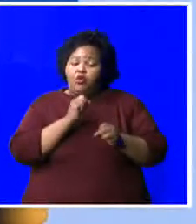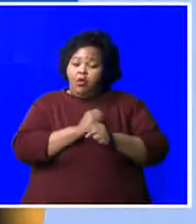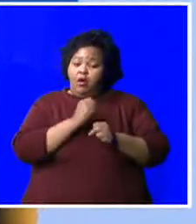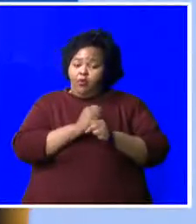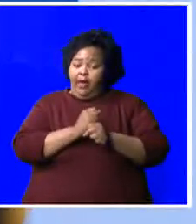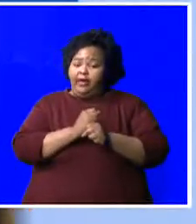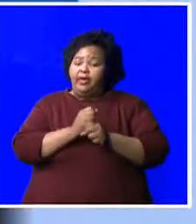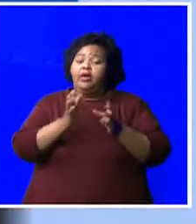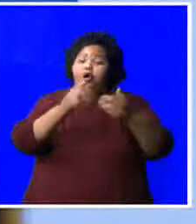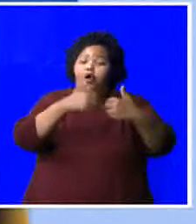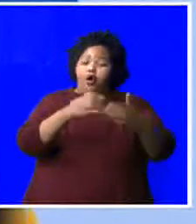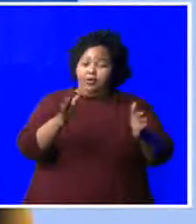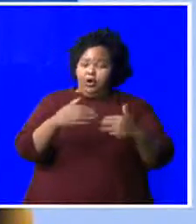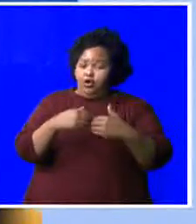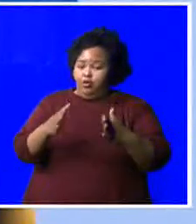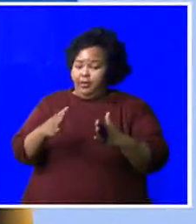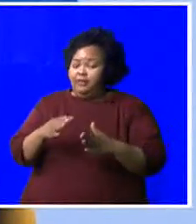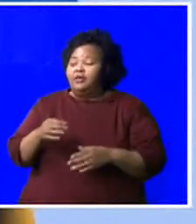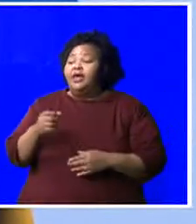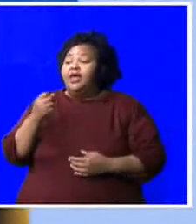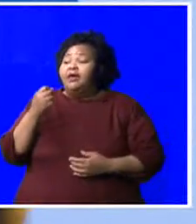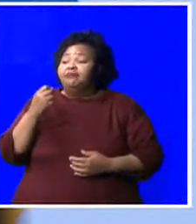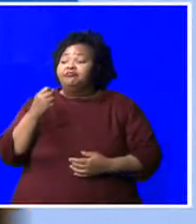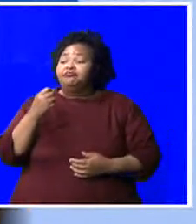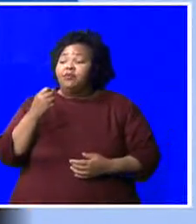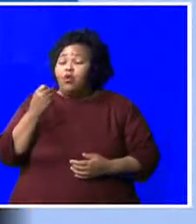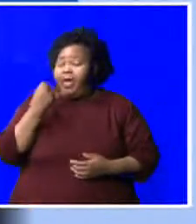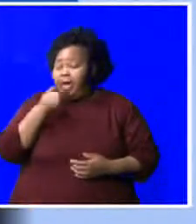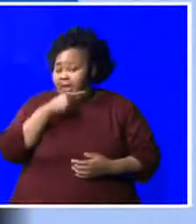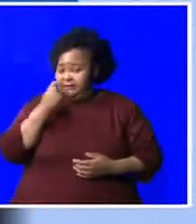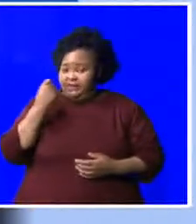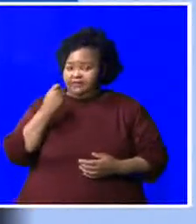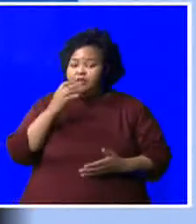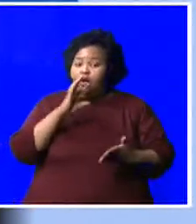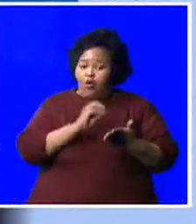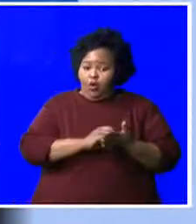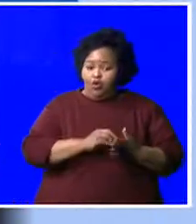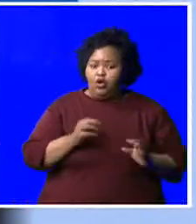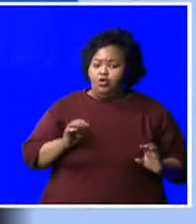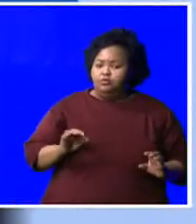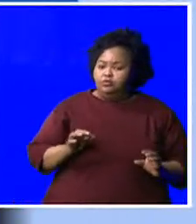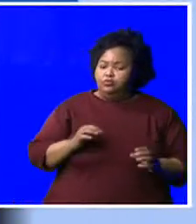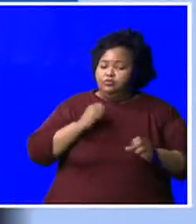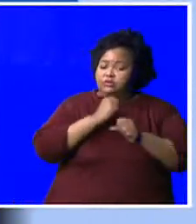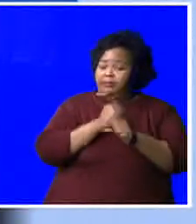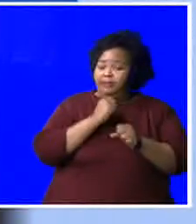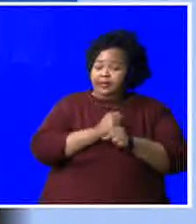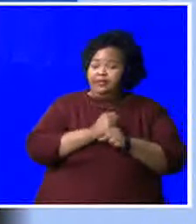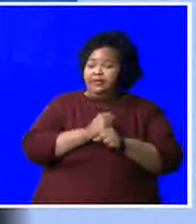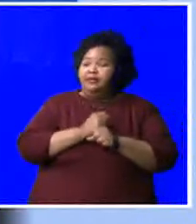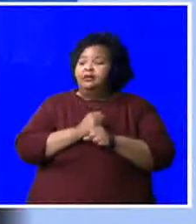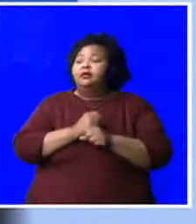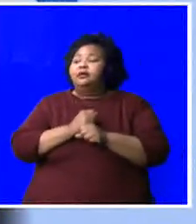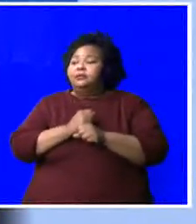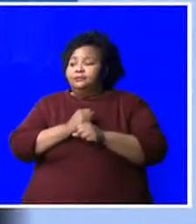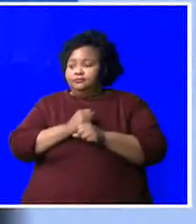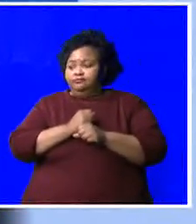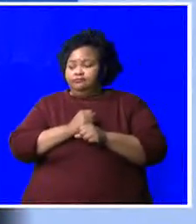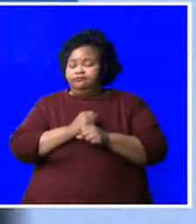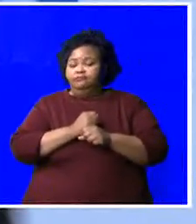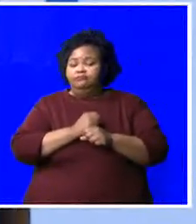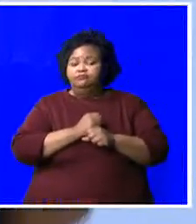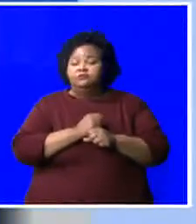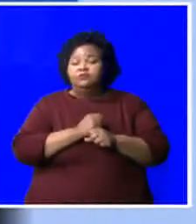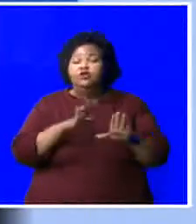umsebenti ulula asiqale ngalokulula nibethe ukucala siqale ngato ukhona umsebenti ovuthiwe kunabona u Messi bo Ronaldo nabona